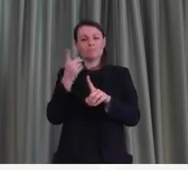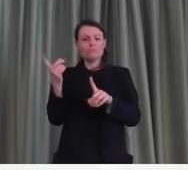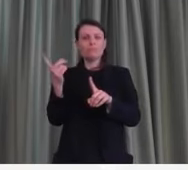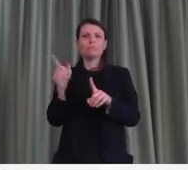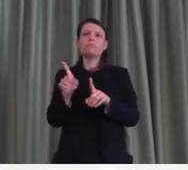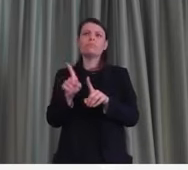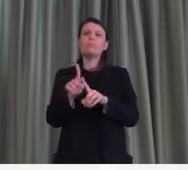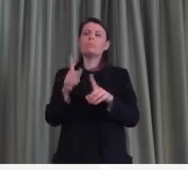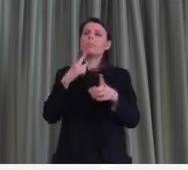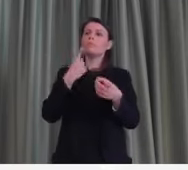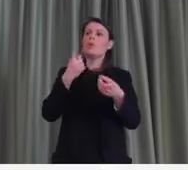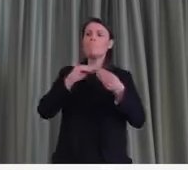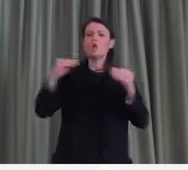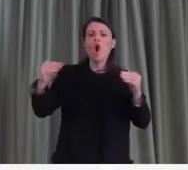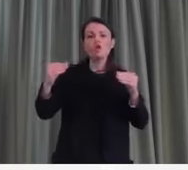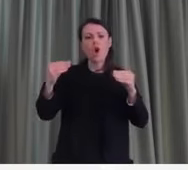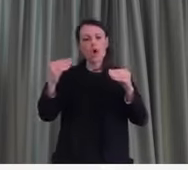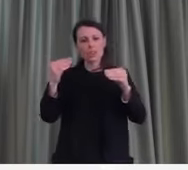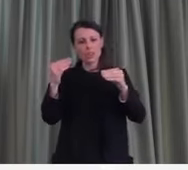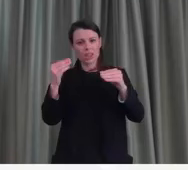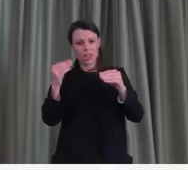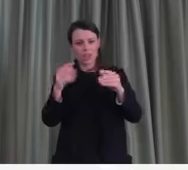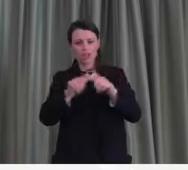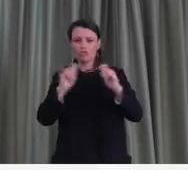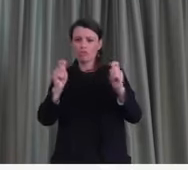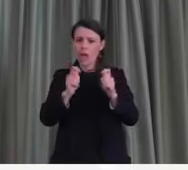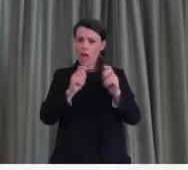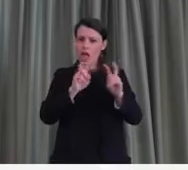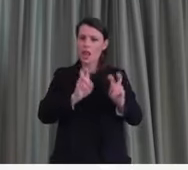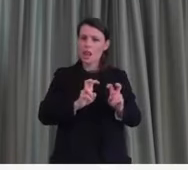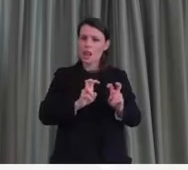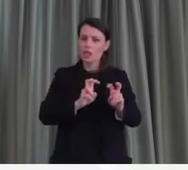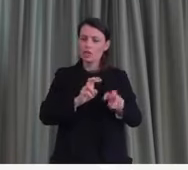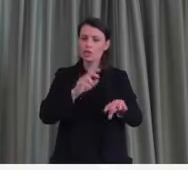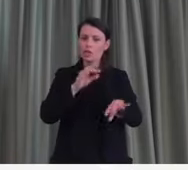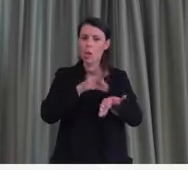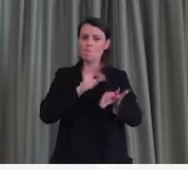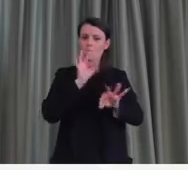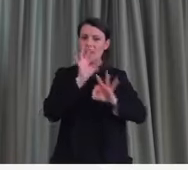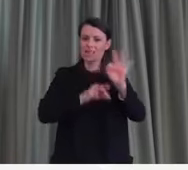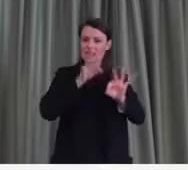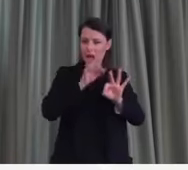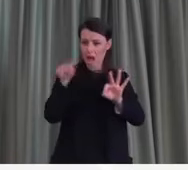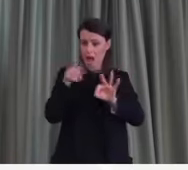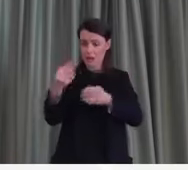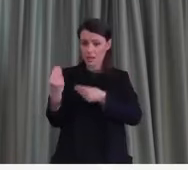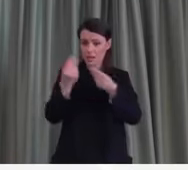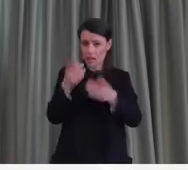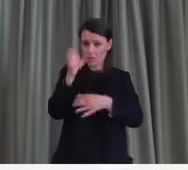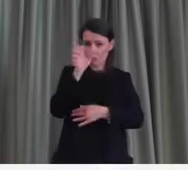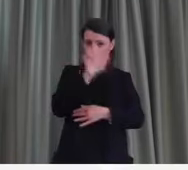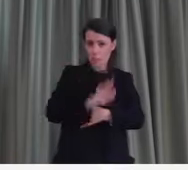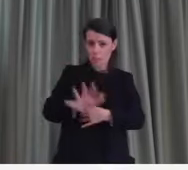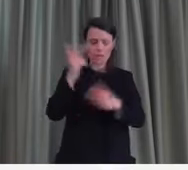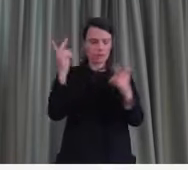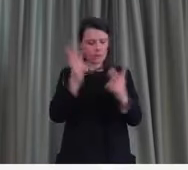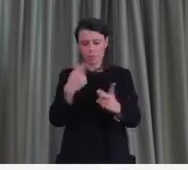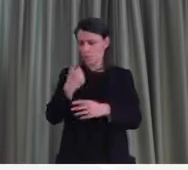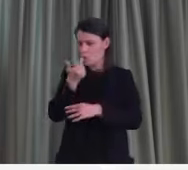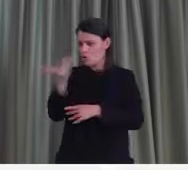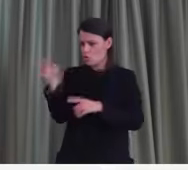elettromedicali che ha trasferito le giorni lombardia vi assicuro che rispetto i numeri che ho trovato sul sito